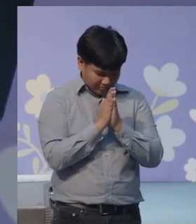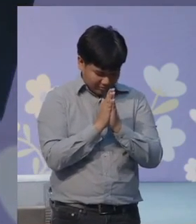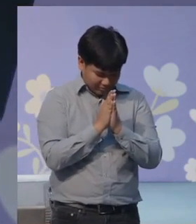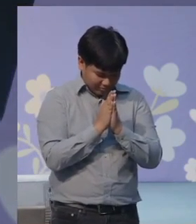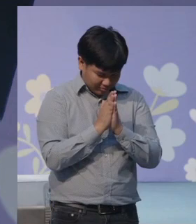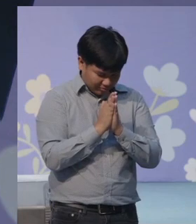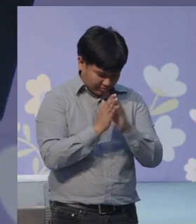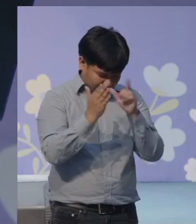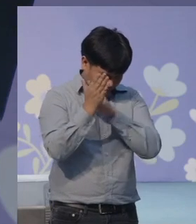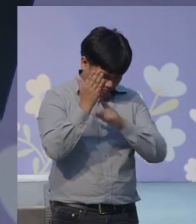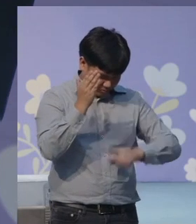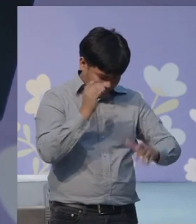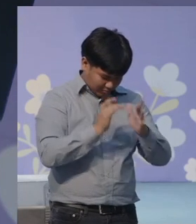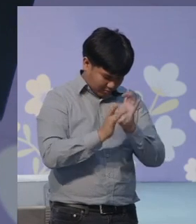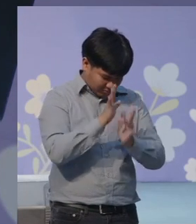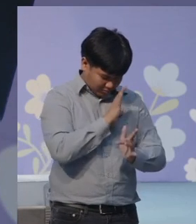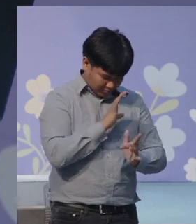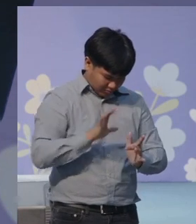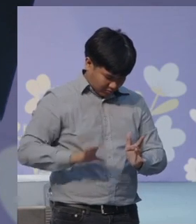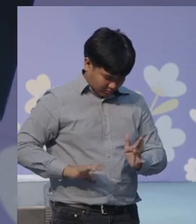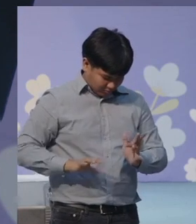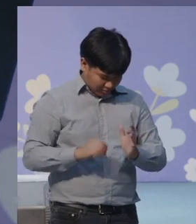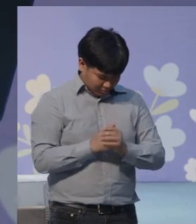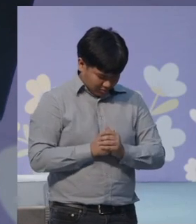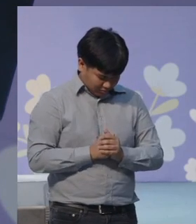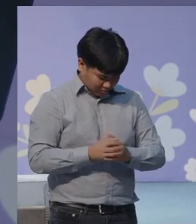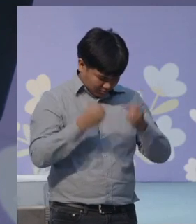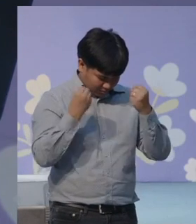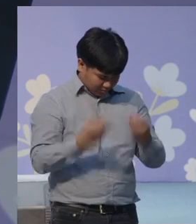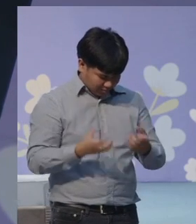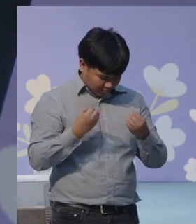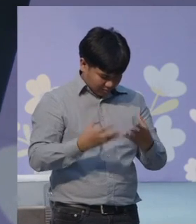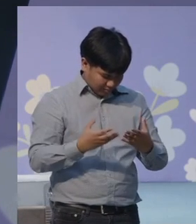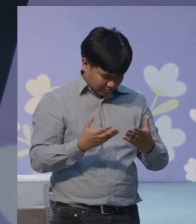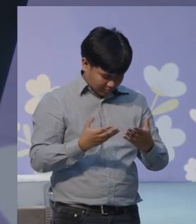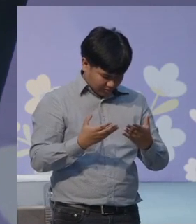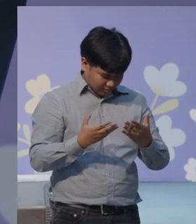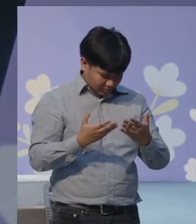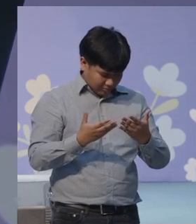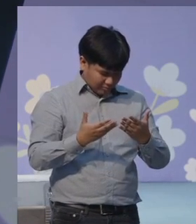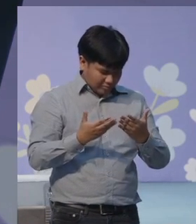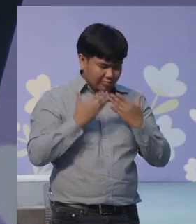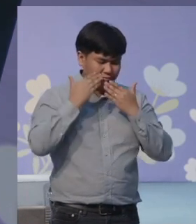Oh, Panginoong Hesukristo, Ama namin sa langit,